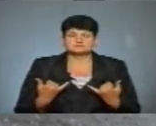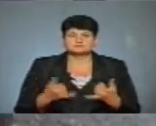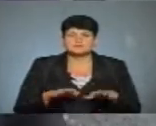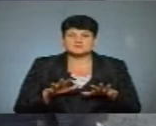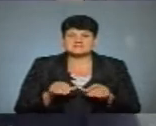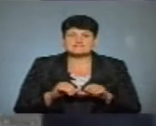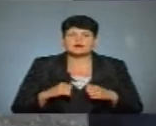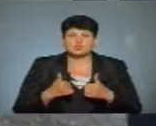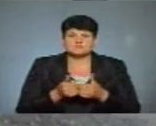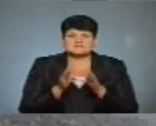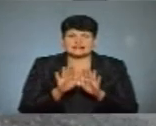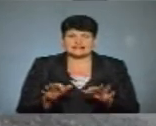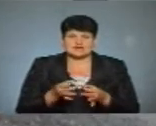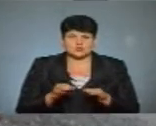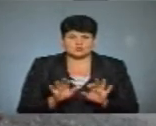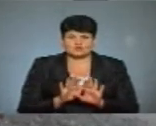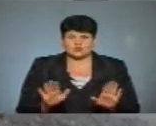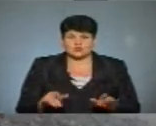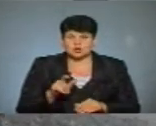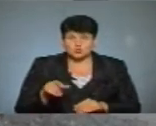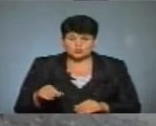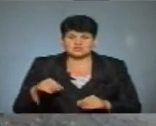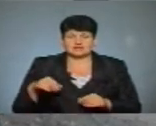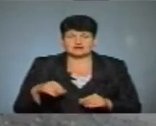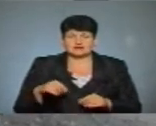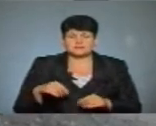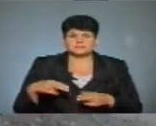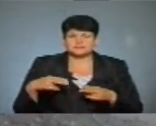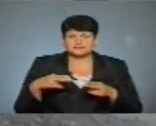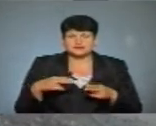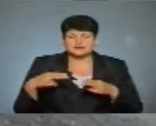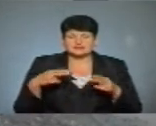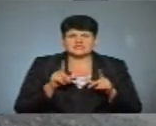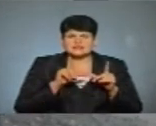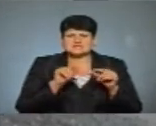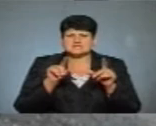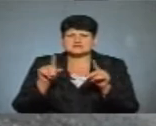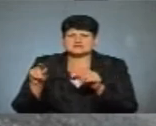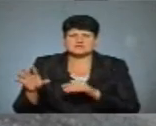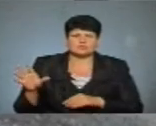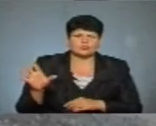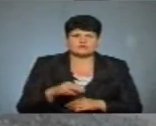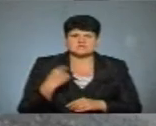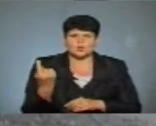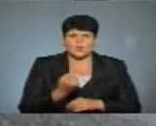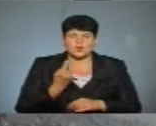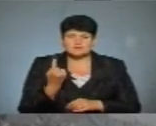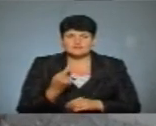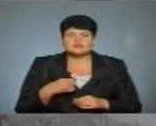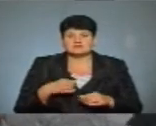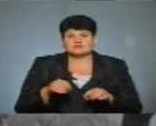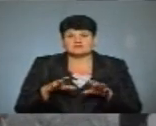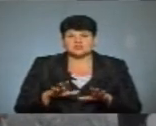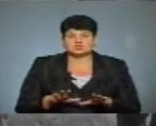місцева комісія не дозволила. І люди вийшли, які приїжджі, вони їздять по цілій області, вони